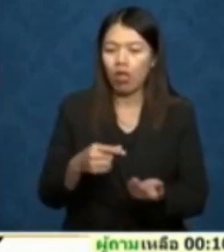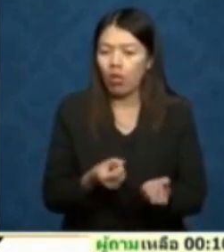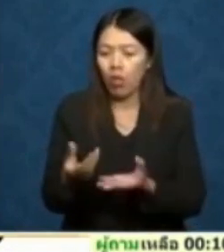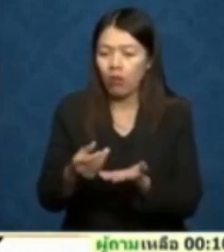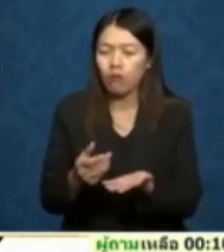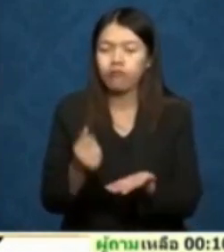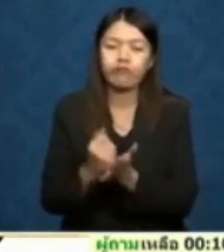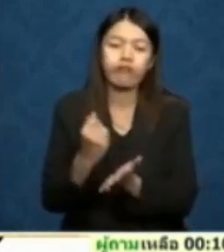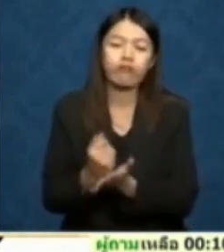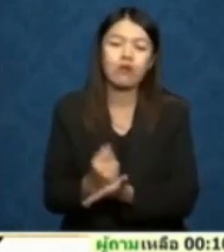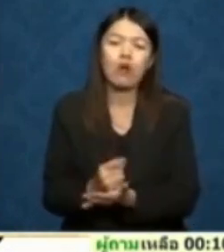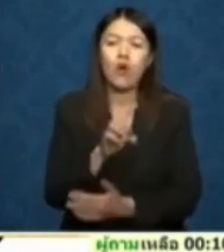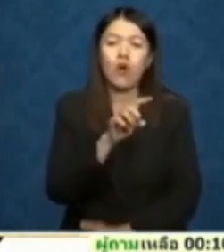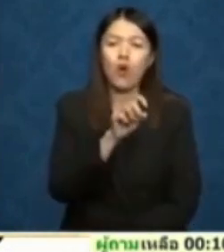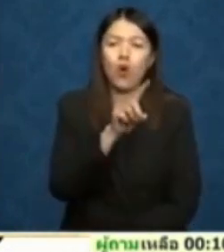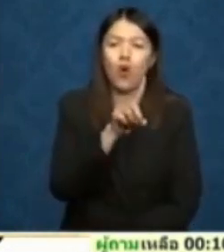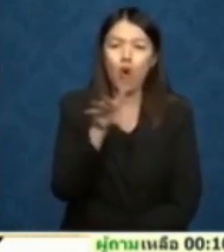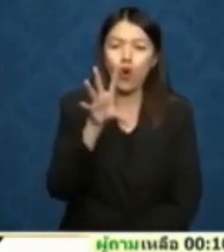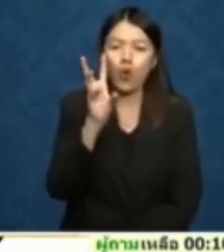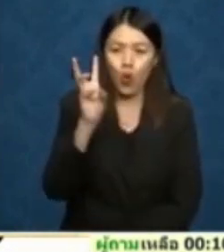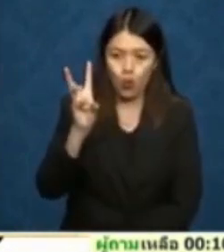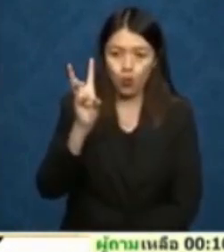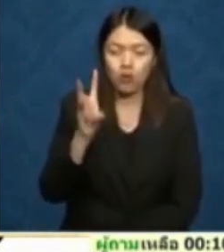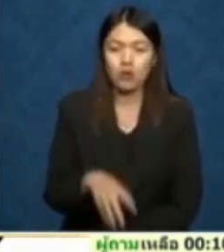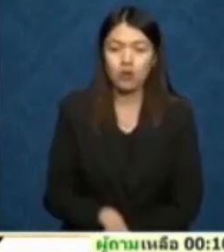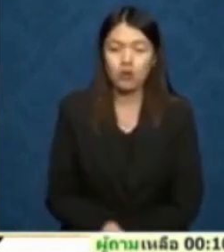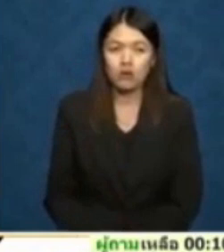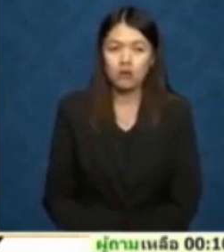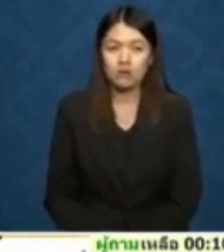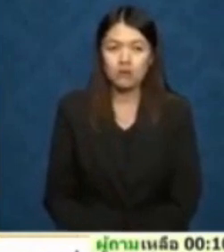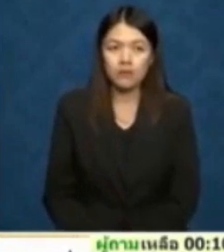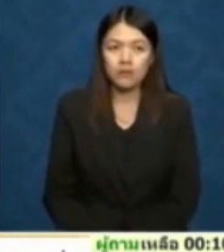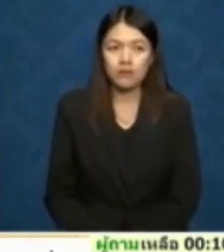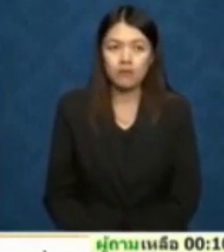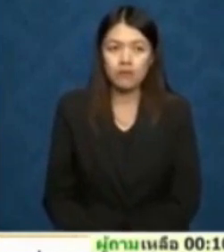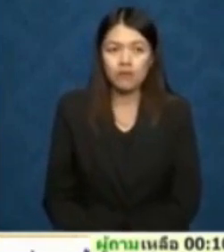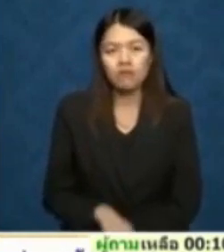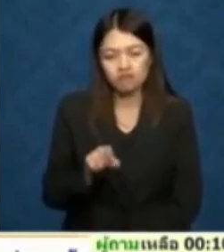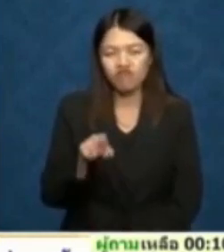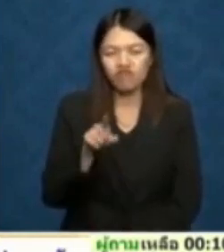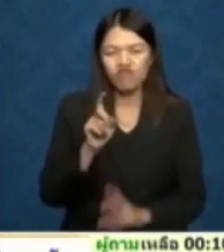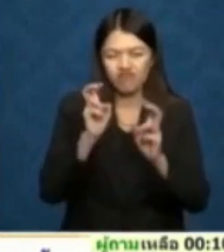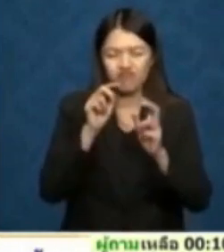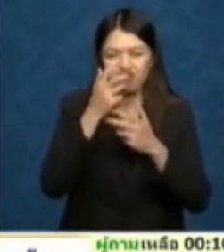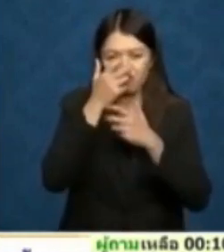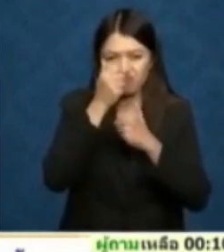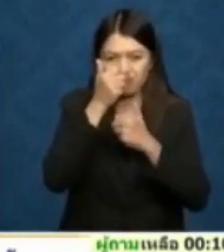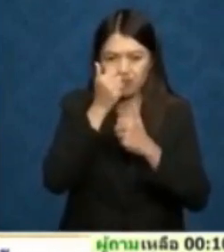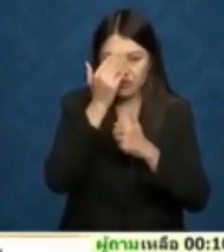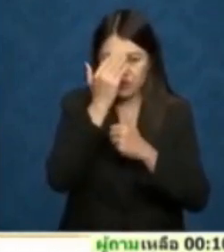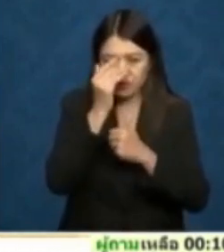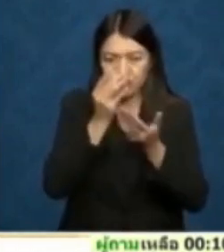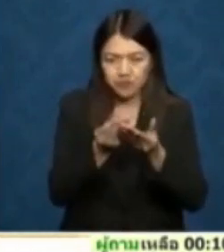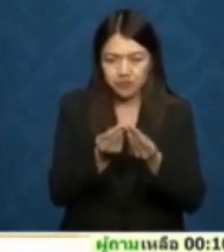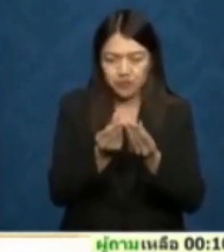เป็น106ไร่ในขณะนี้ประเด็นนี้เป็นประเด็นที่น่าสนใจมากนะครับที่ดินงอกออก